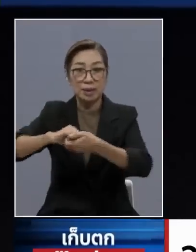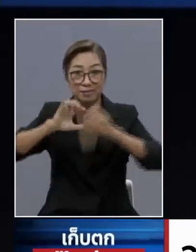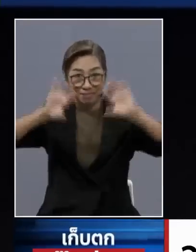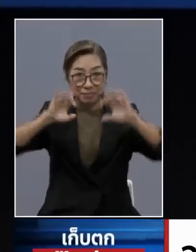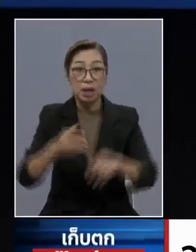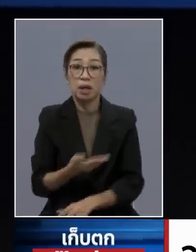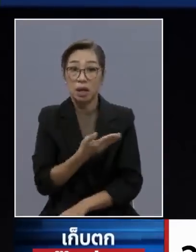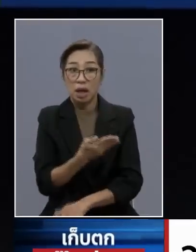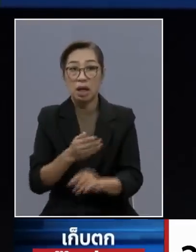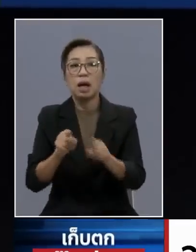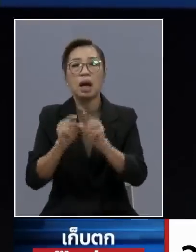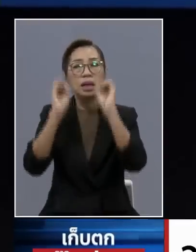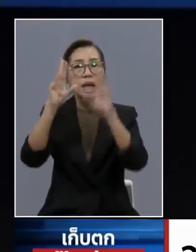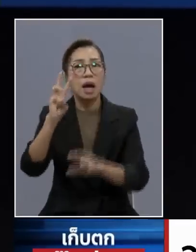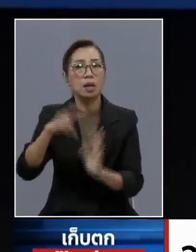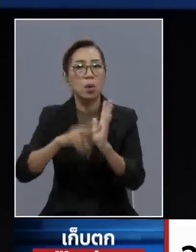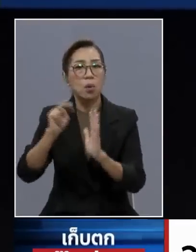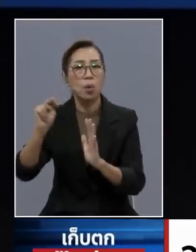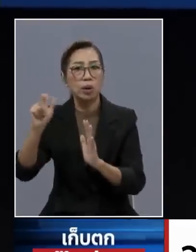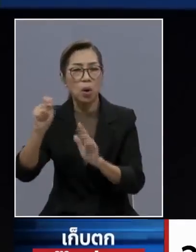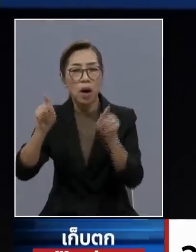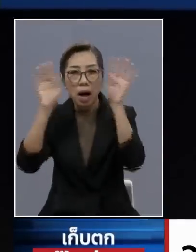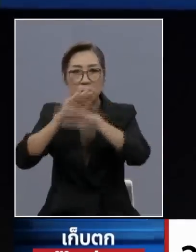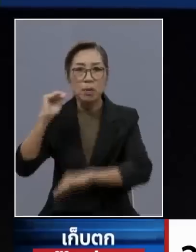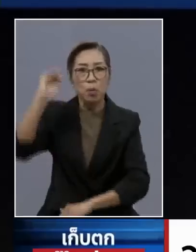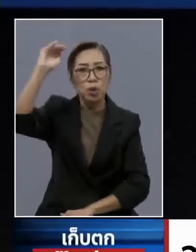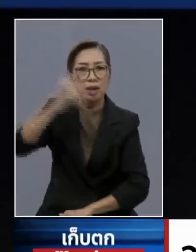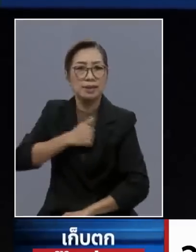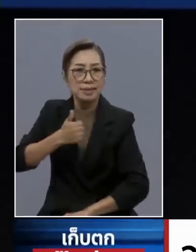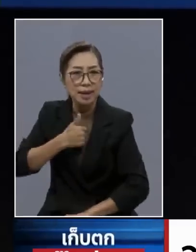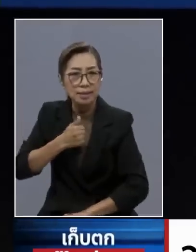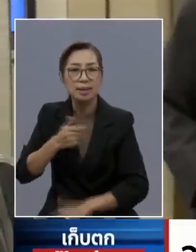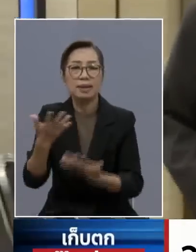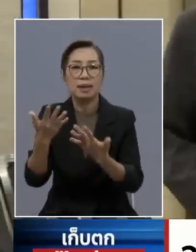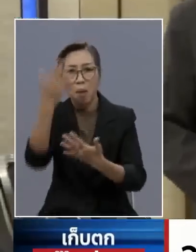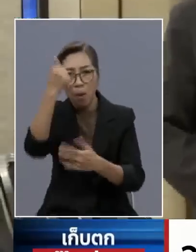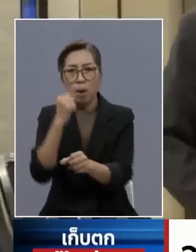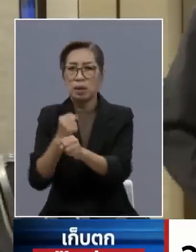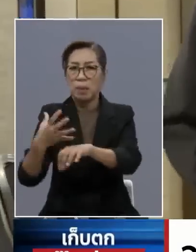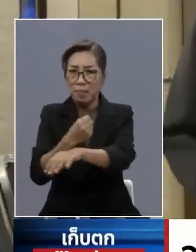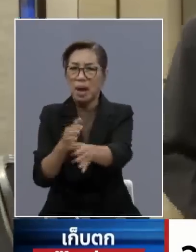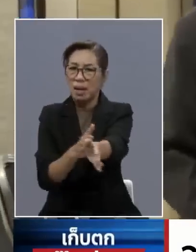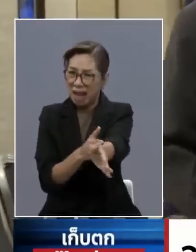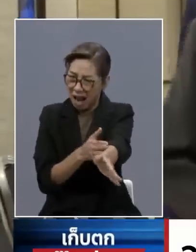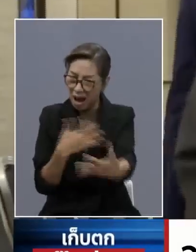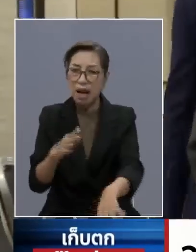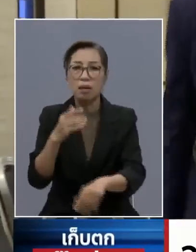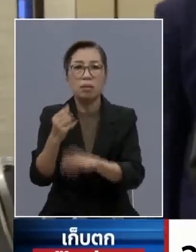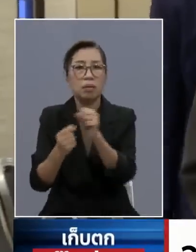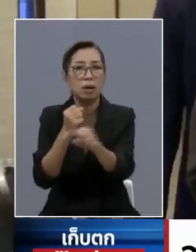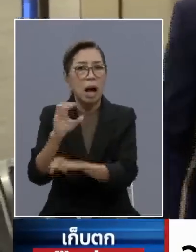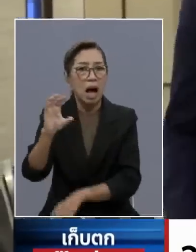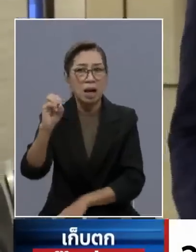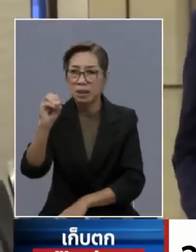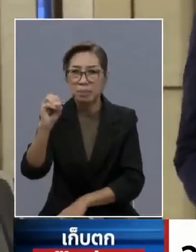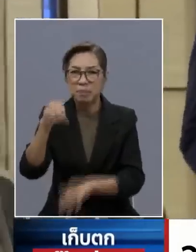บกันดีเป็นเหมือนผู้ใหญ่ที่เมตตานะครับเนื่องจากอยู่ในแวดวงการเมืองนี้มายาวนานเกือบครึ่งศตวรรษนะฮะเกือบ50